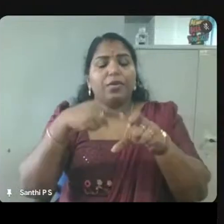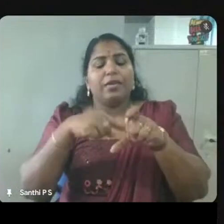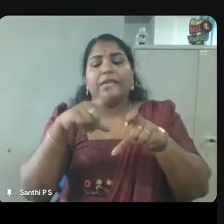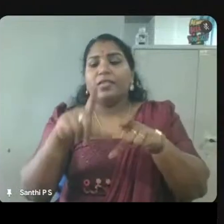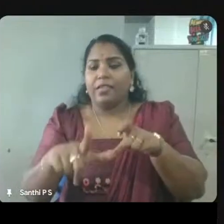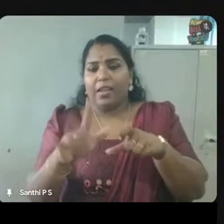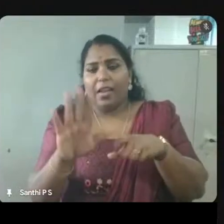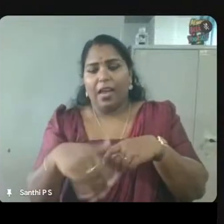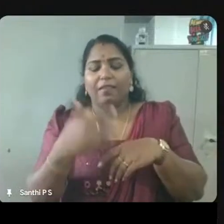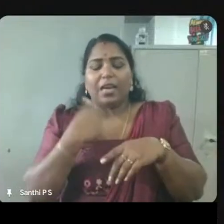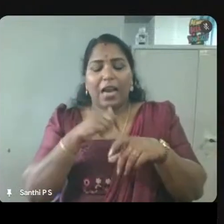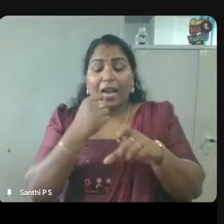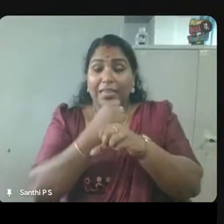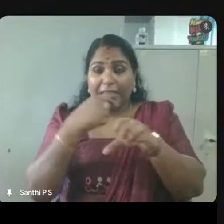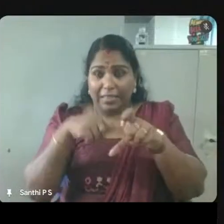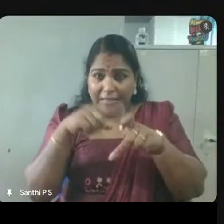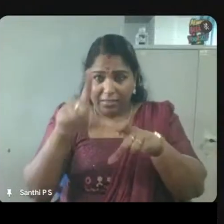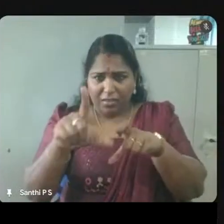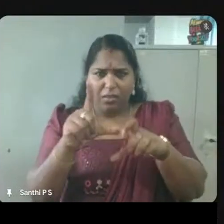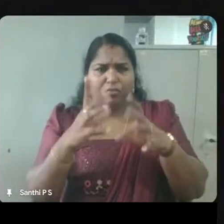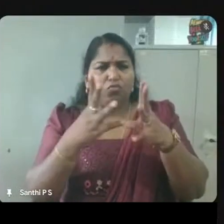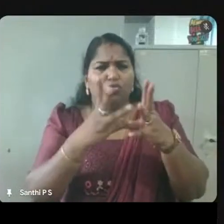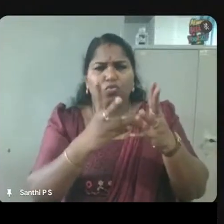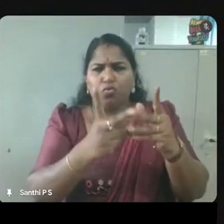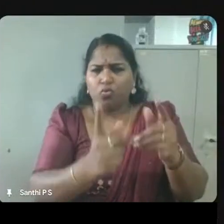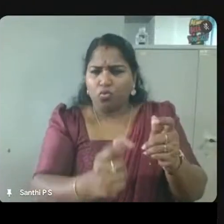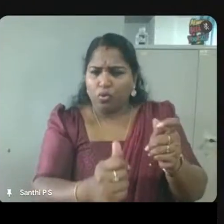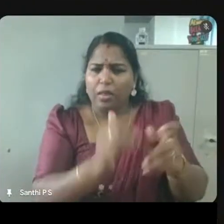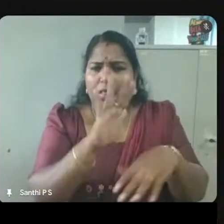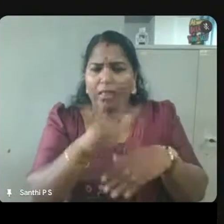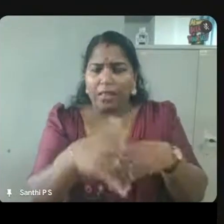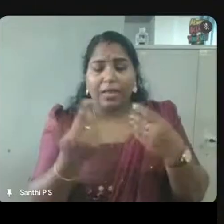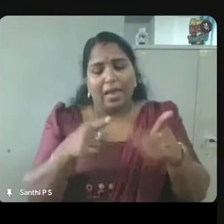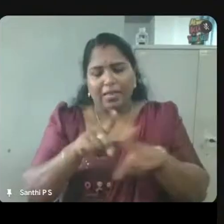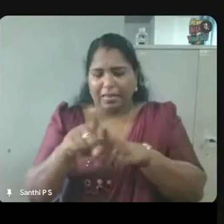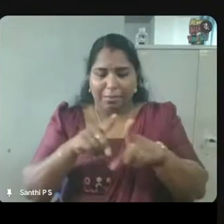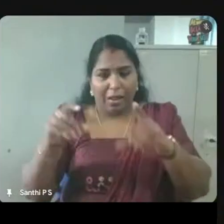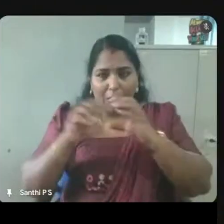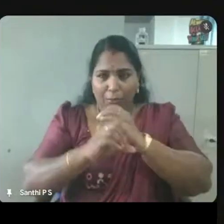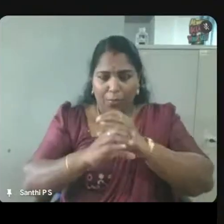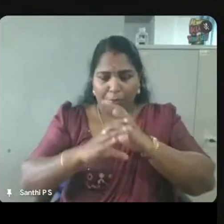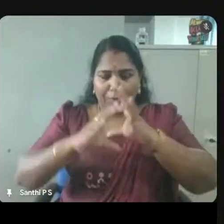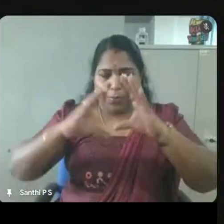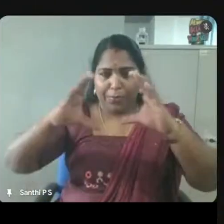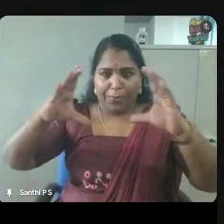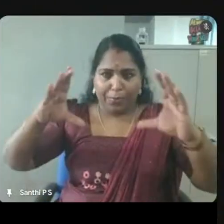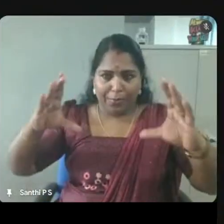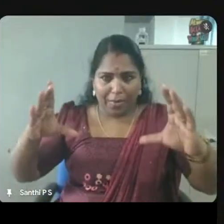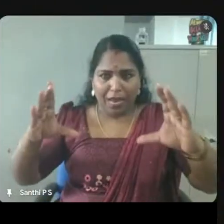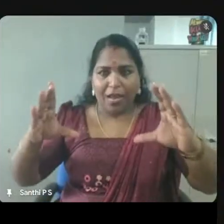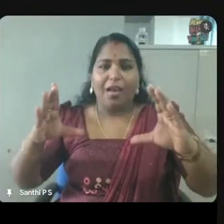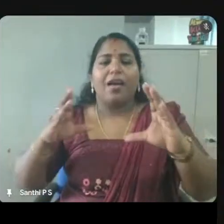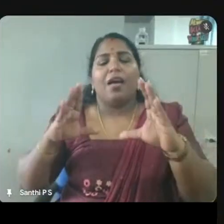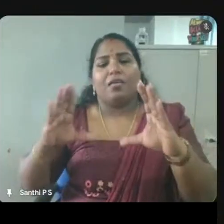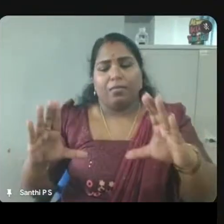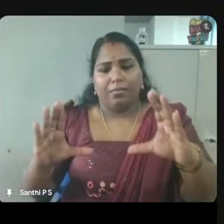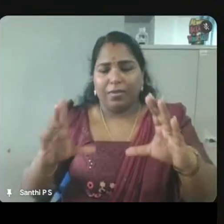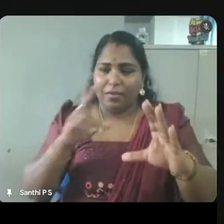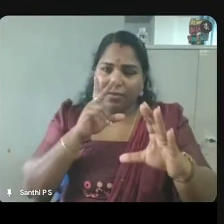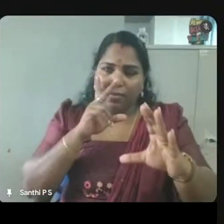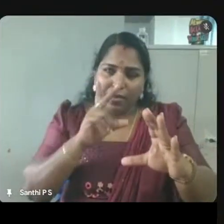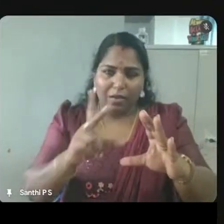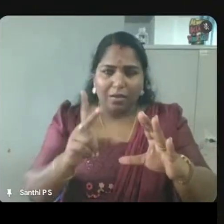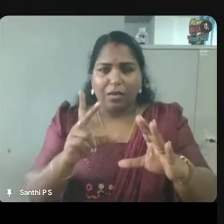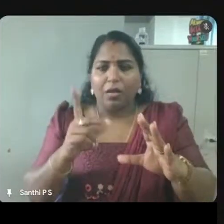അപ്പൊ നമുക്ക് ഒരു എന്താ പറയുന്നത്, ഒരു ബലൂൺ നമ്മൾ വീർപ്പിച്ചിരിക്കുമ്പോൾ നമുക്കത് അതായിട്ടൊരു കാണാൻ പറ്റില്ല. അതേസമയം ഒന്ന്